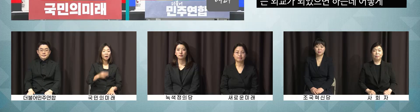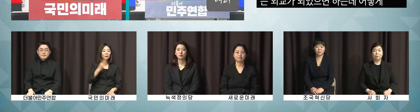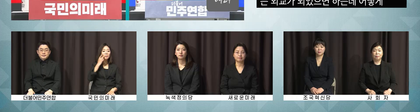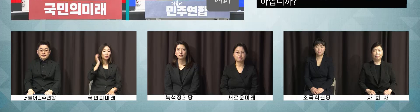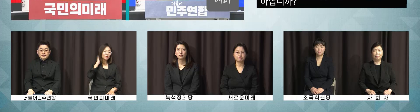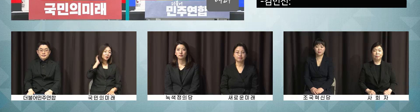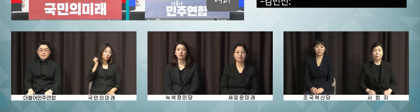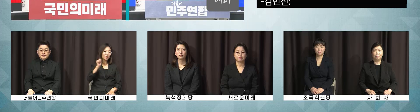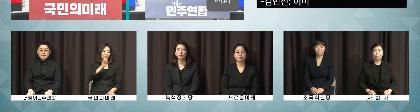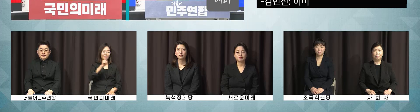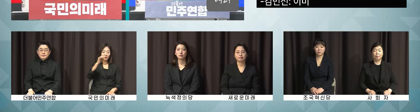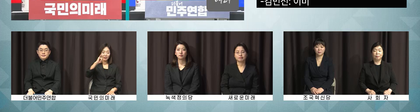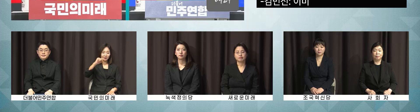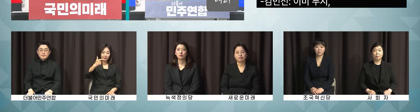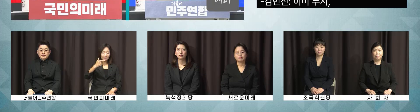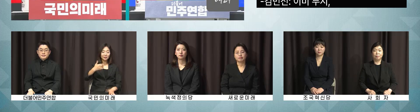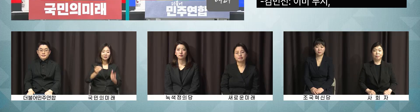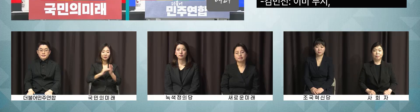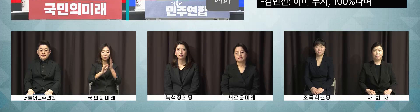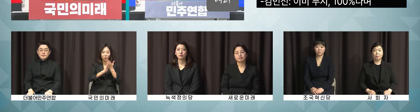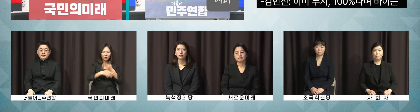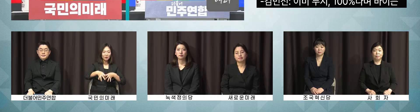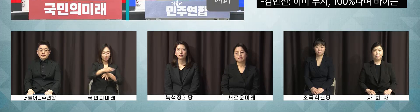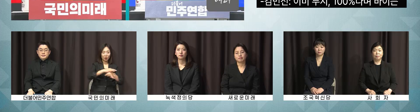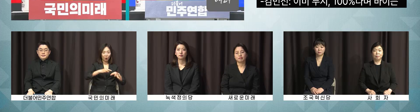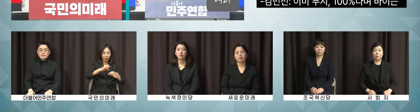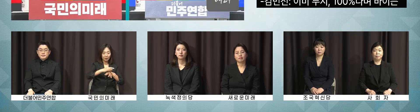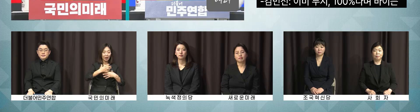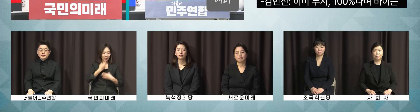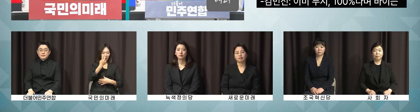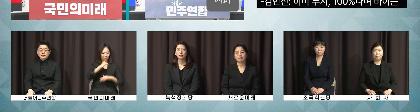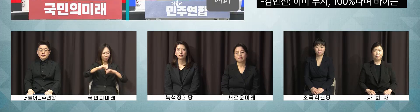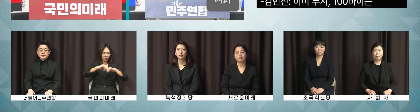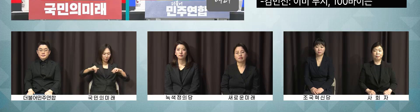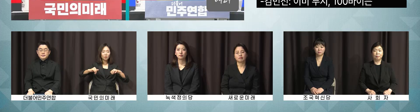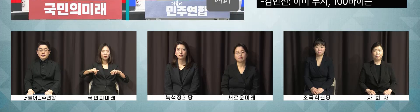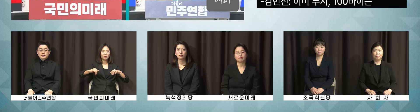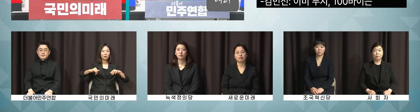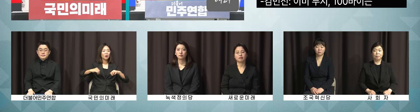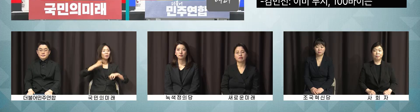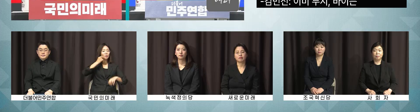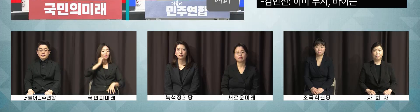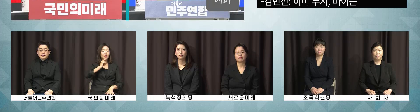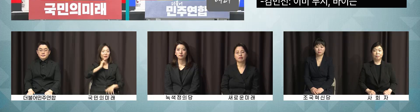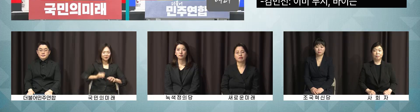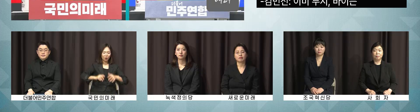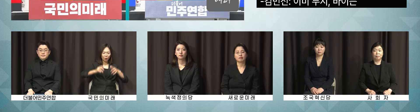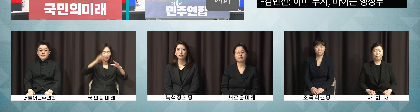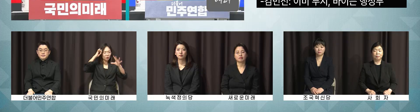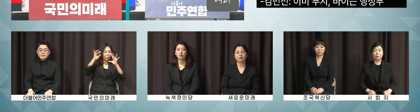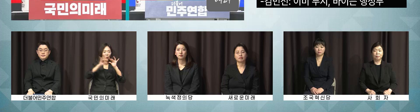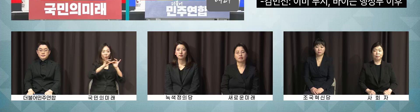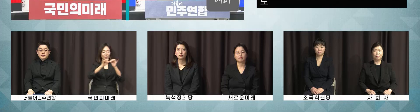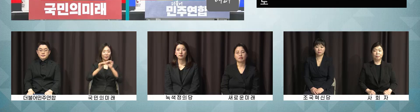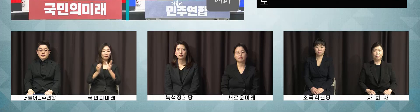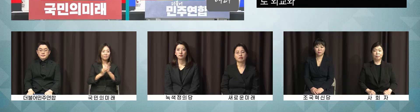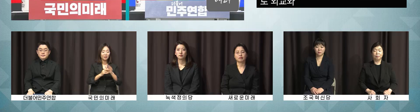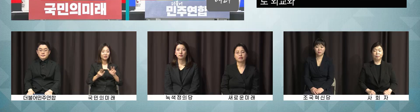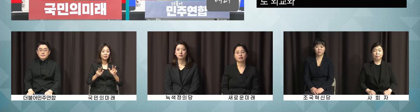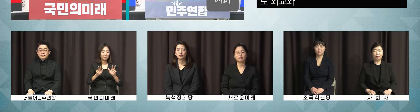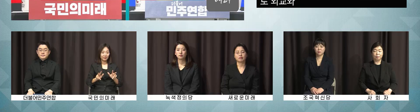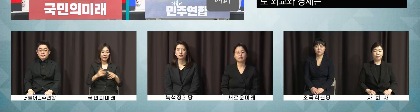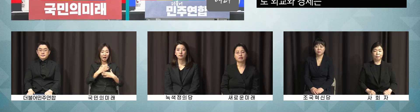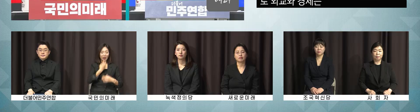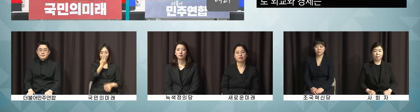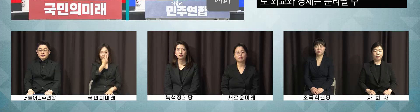행정부 이후로 경제와 안보는 두 개가 분리될 수 없다라고 하는 원칙이 전 세계의 원칙이 되었습니다. 이미